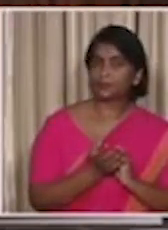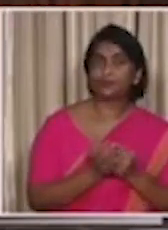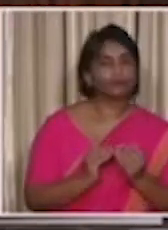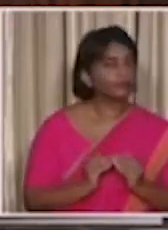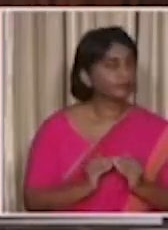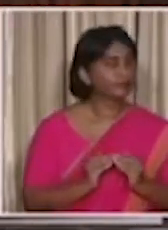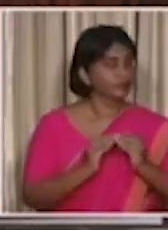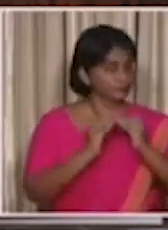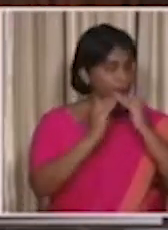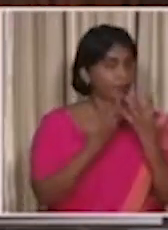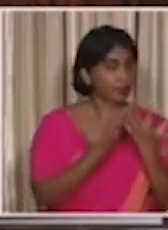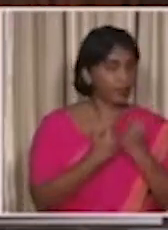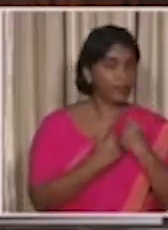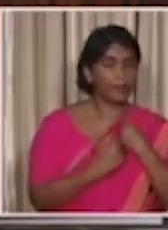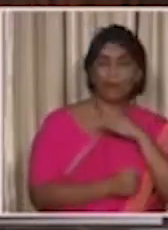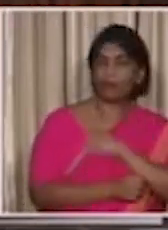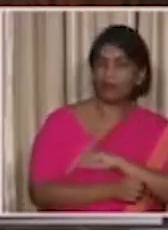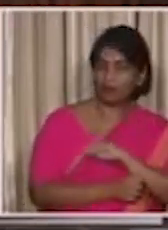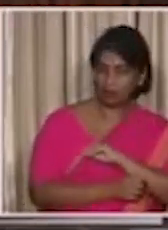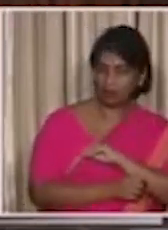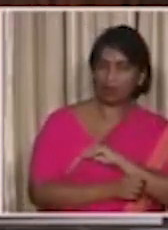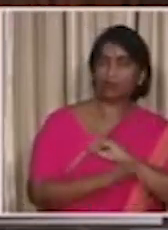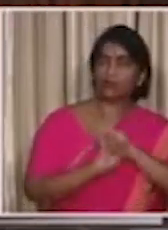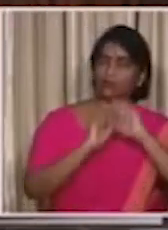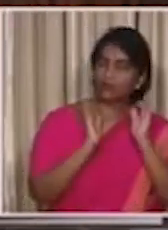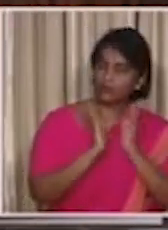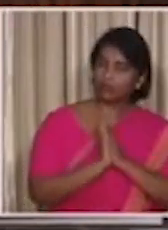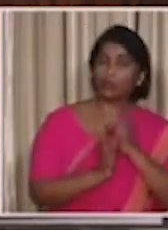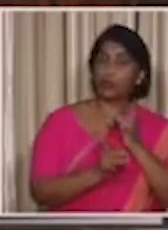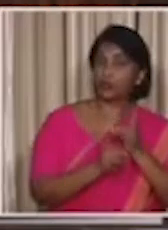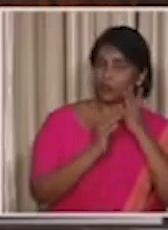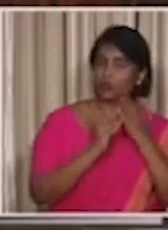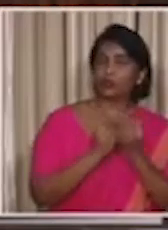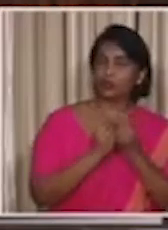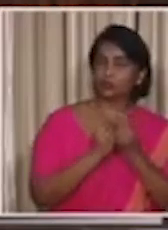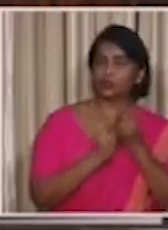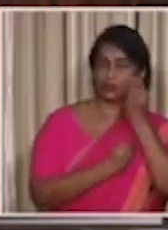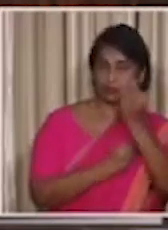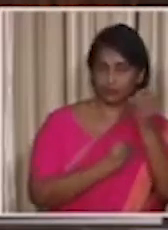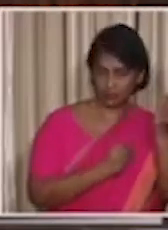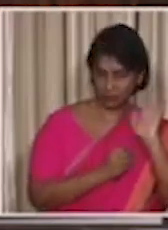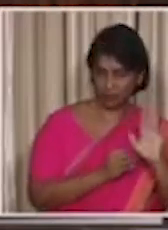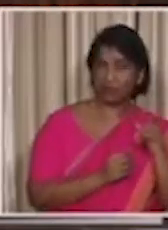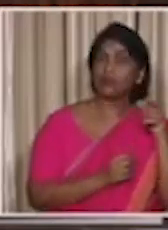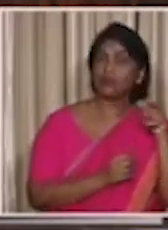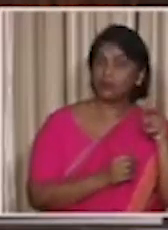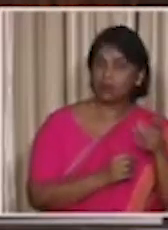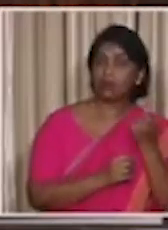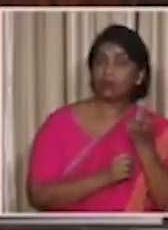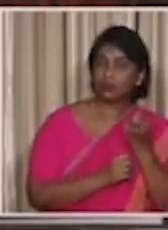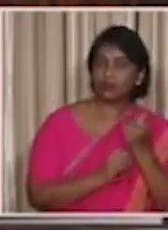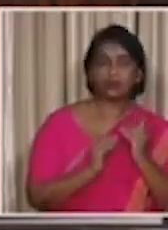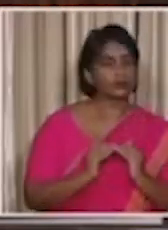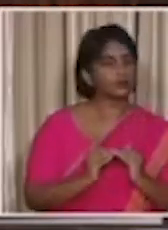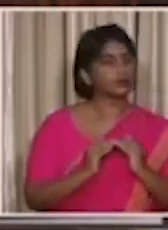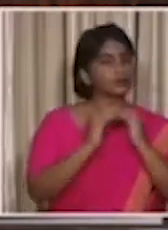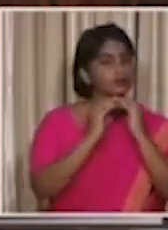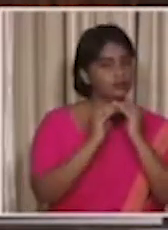ඔසවා තැබීමෙන් ලැබෙන ප්‍රතිලාභ සියල්ලත් ඒ අය වෙත බෙදී යා යුතුයි. ඔවුන් ආර්ථික